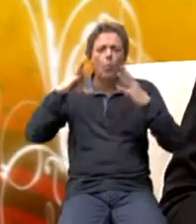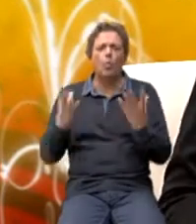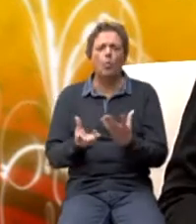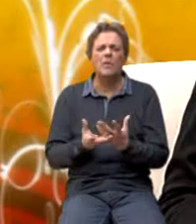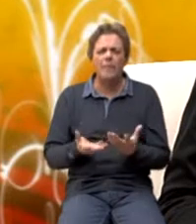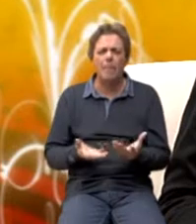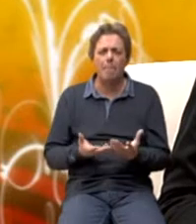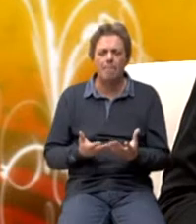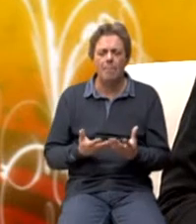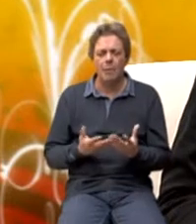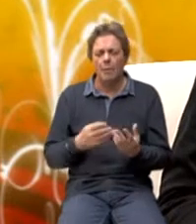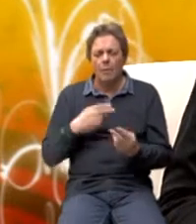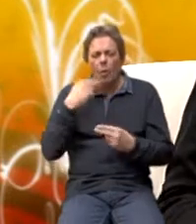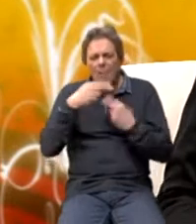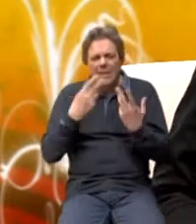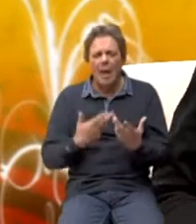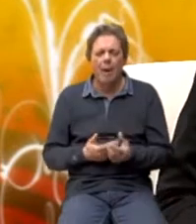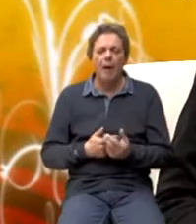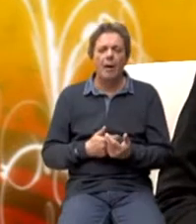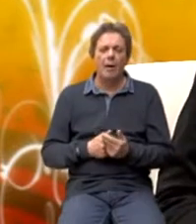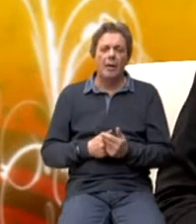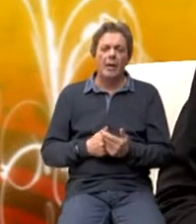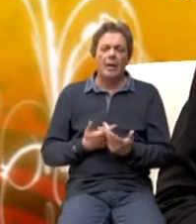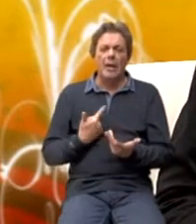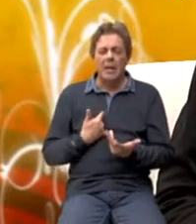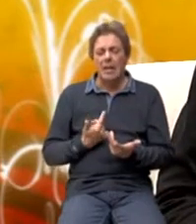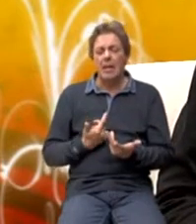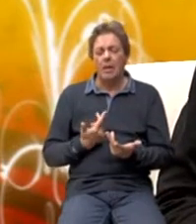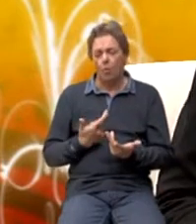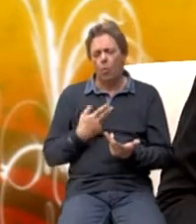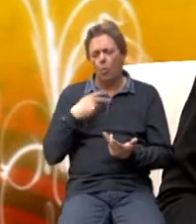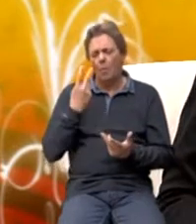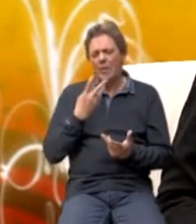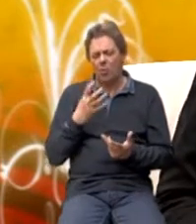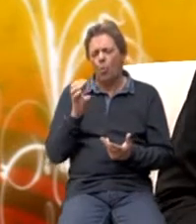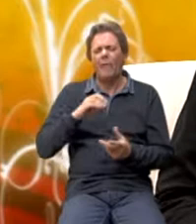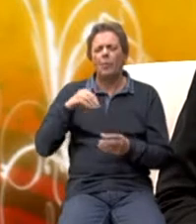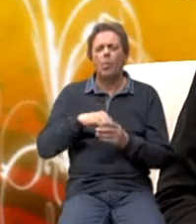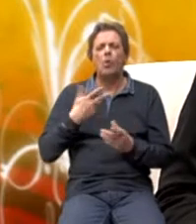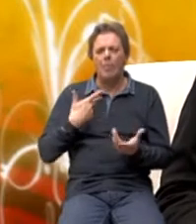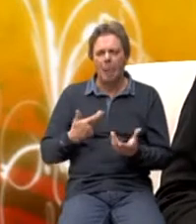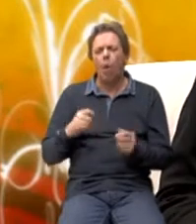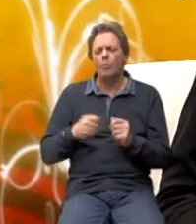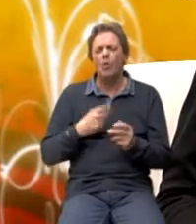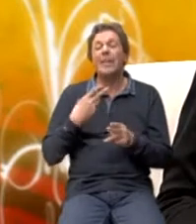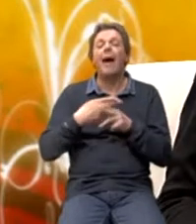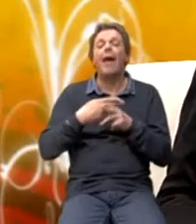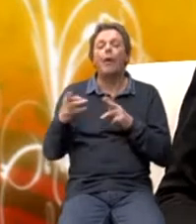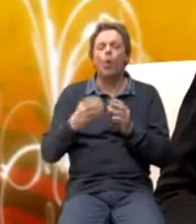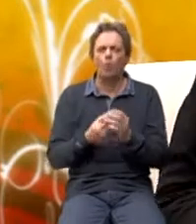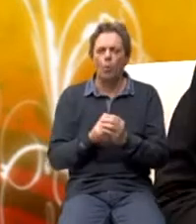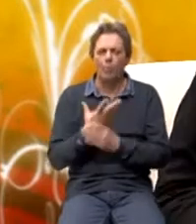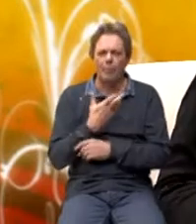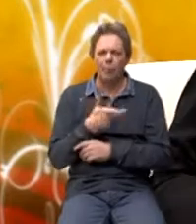u svim relevantnim tijelima komisije i vijeća i pri komisiji Evropske unije imamo odbor za ekološku poljoprivredu i na tom